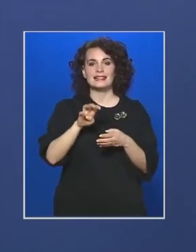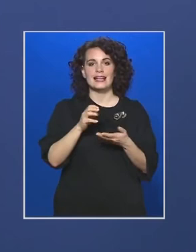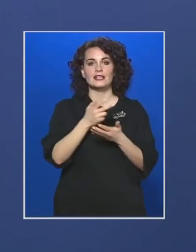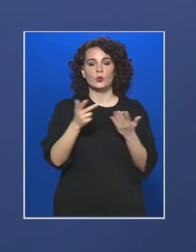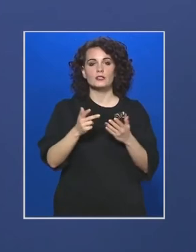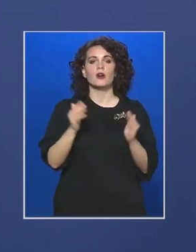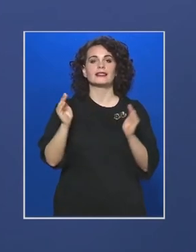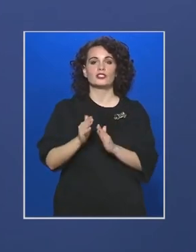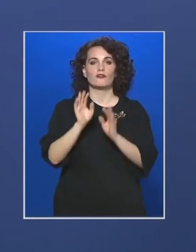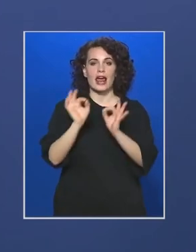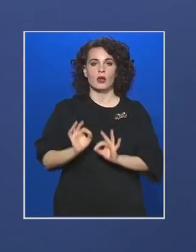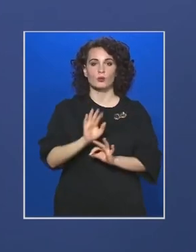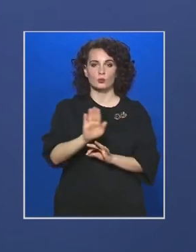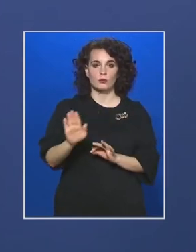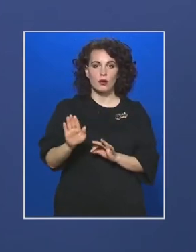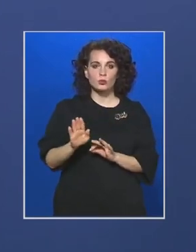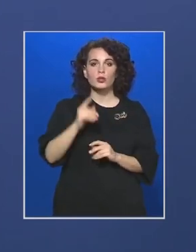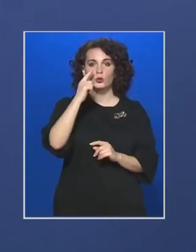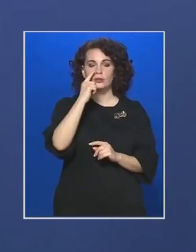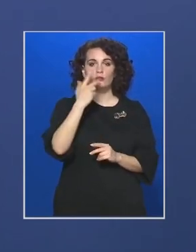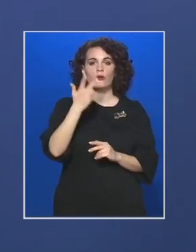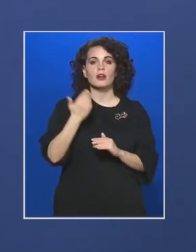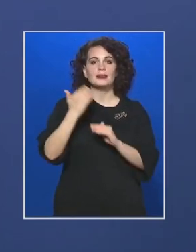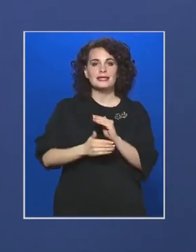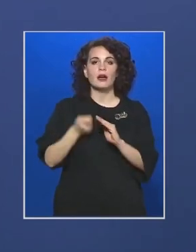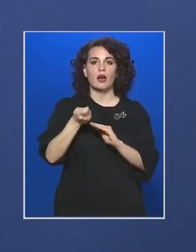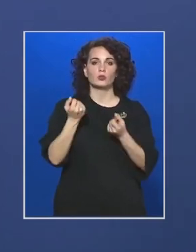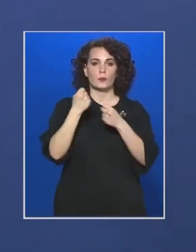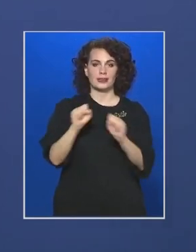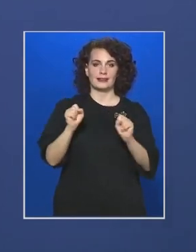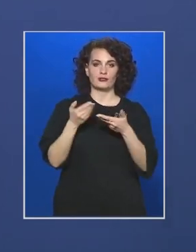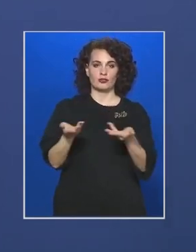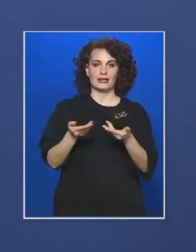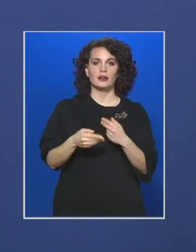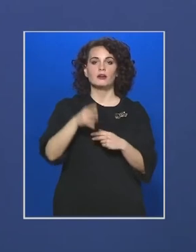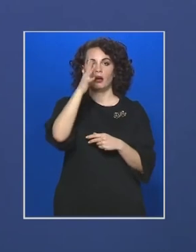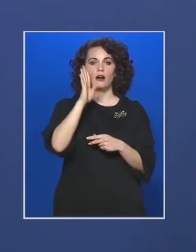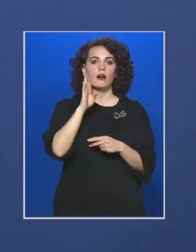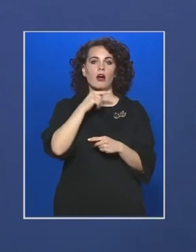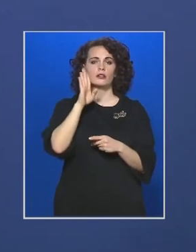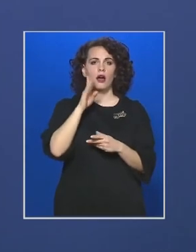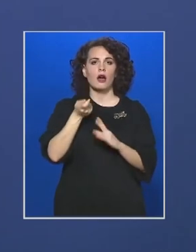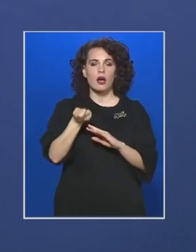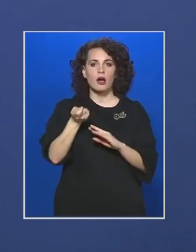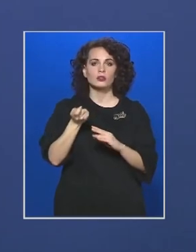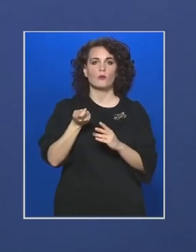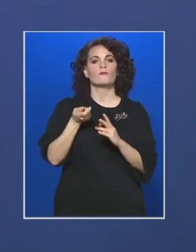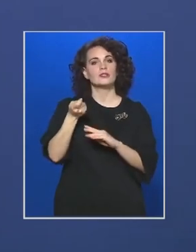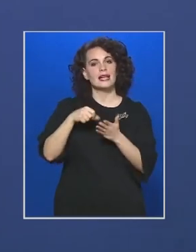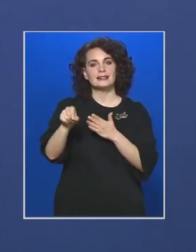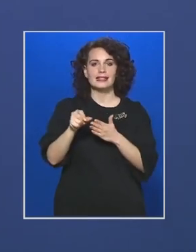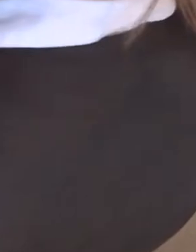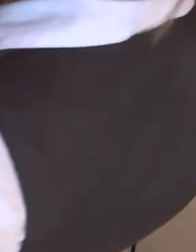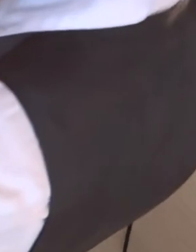81.480 kisvállalkozónak adunk június 30-ig adómentességet a KATA általány adófizetési